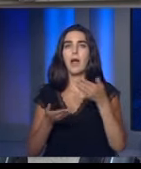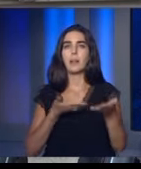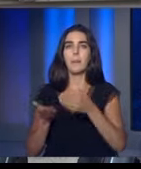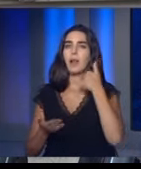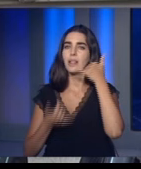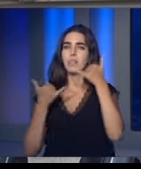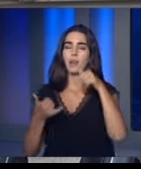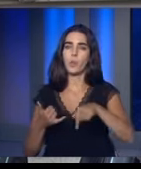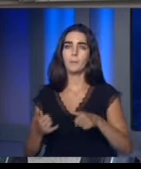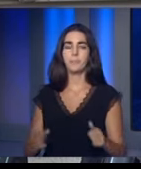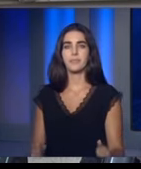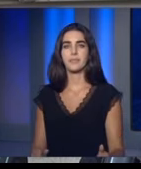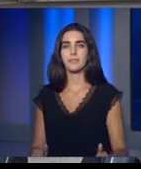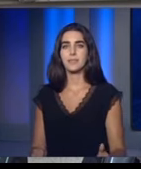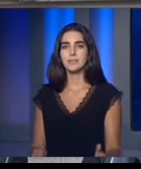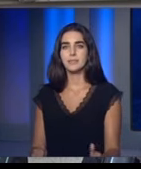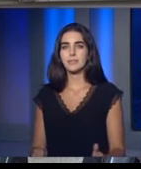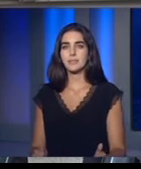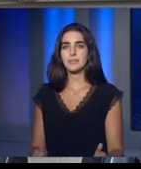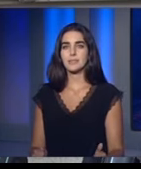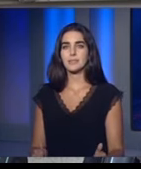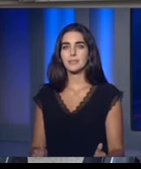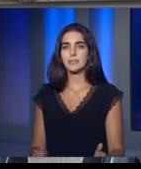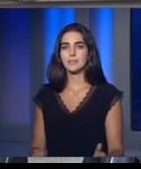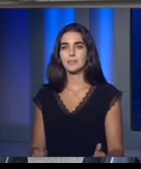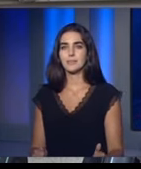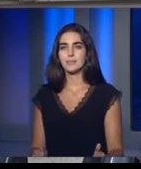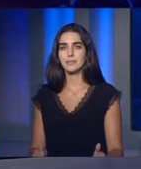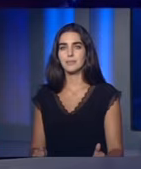لديها لتنفيذ وتأمين خدمات الاتصالات العامة؟